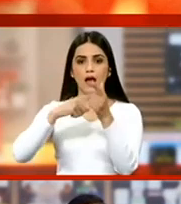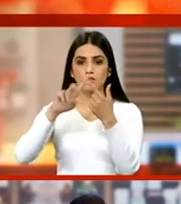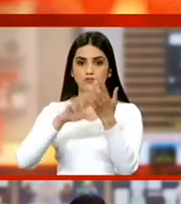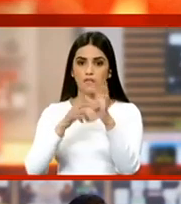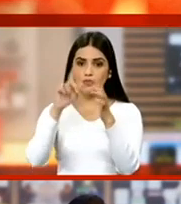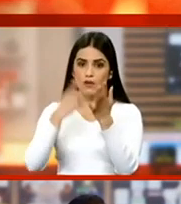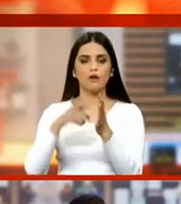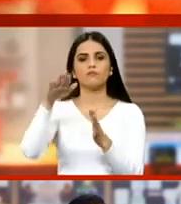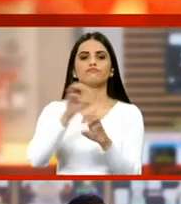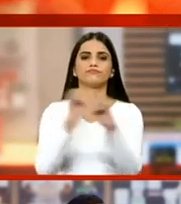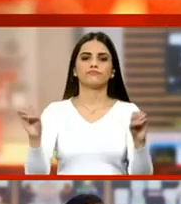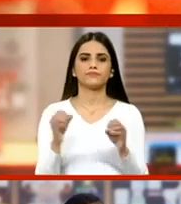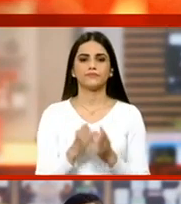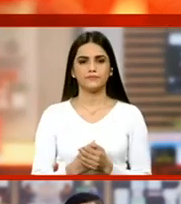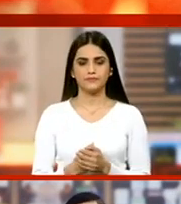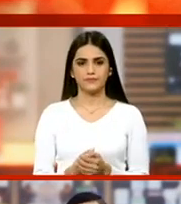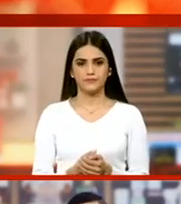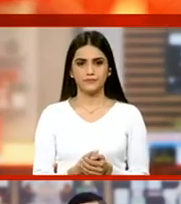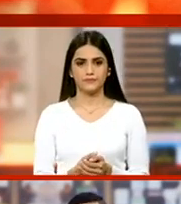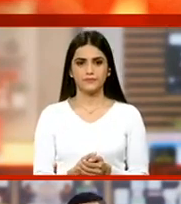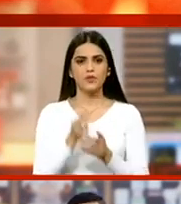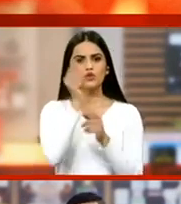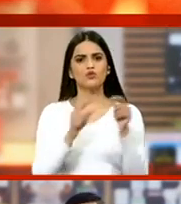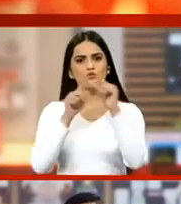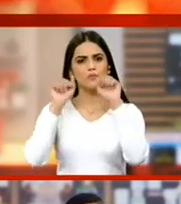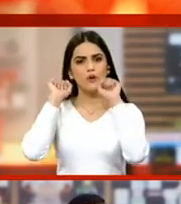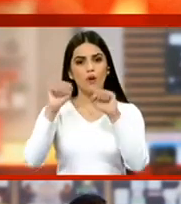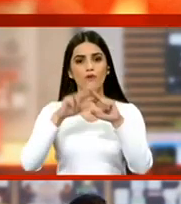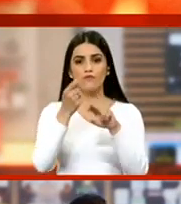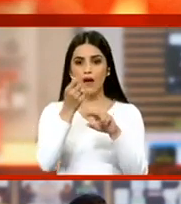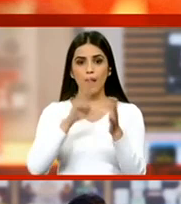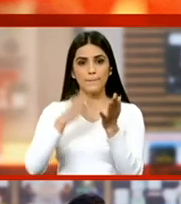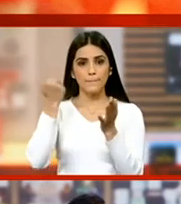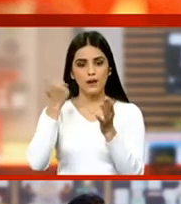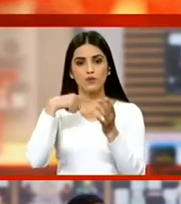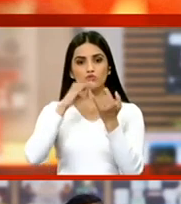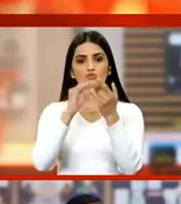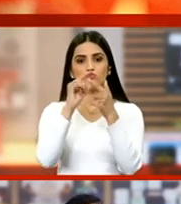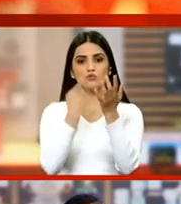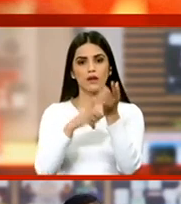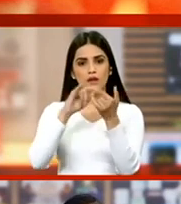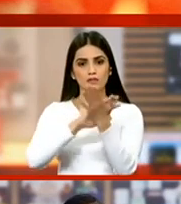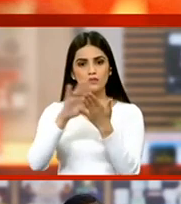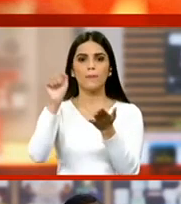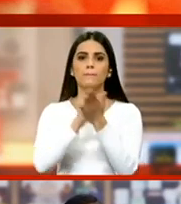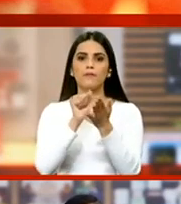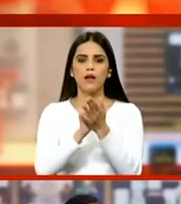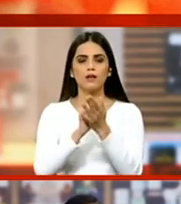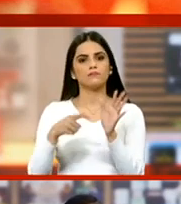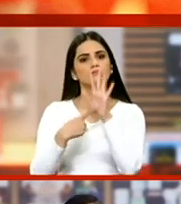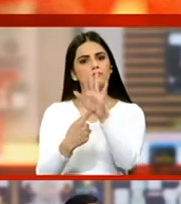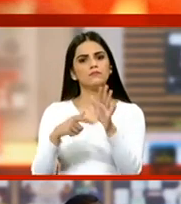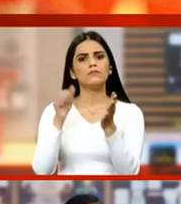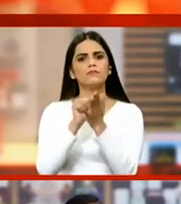शपत नहीं लिए यूपी की विद्ध मंतरी सुरेश खन्दा ने प्रिस कॉनफरेंस की जिसमें उन्होंने यूपी सरकार के